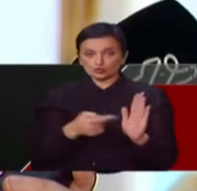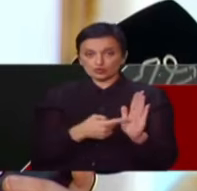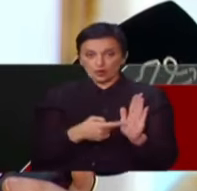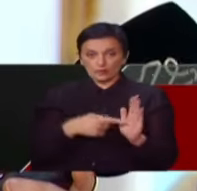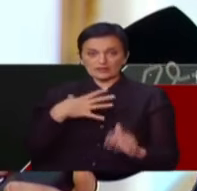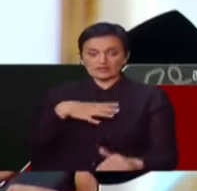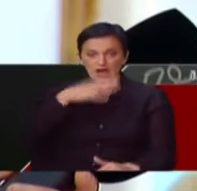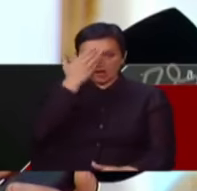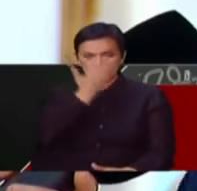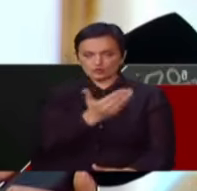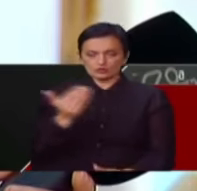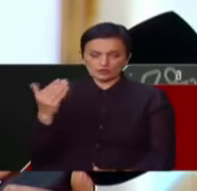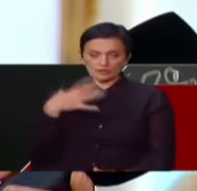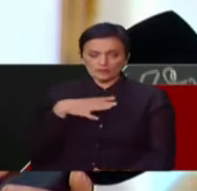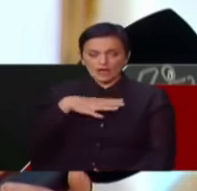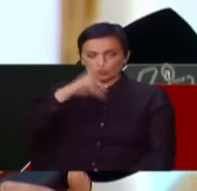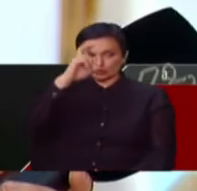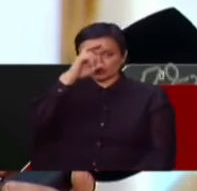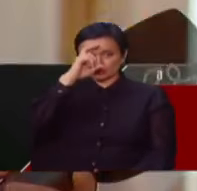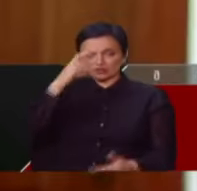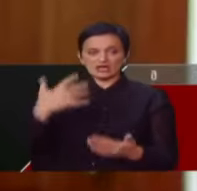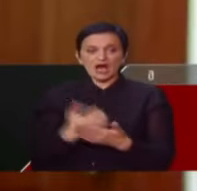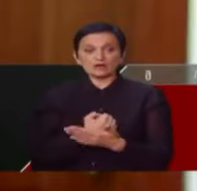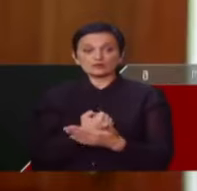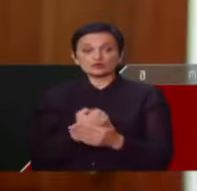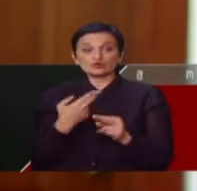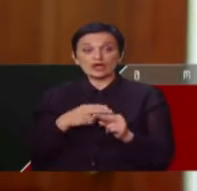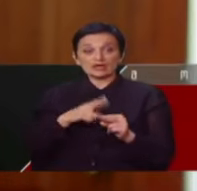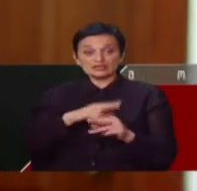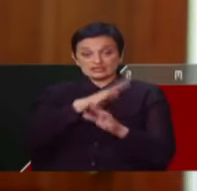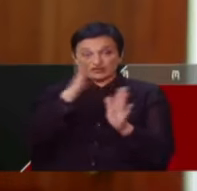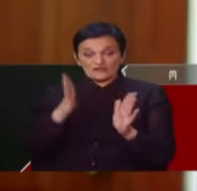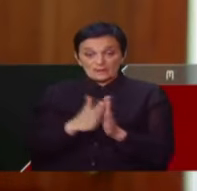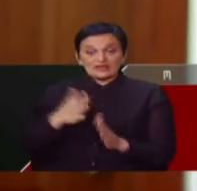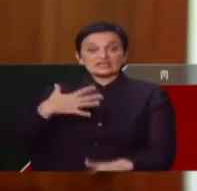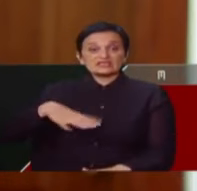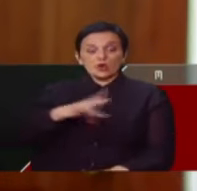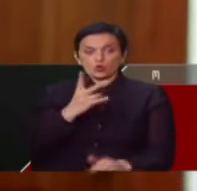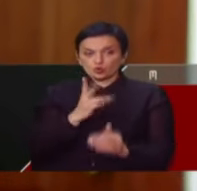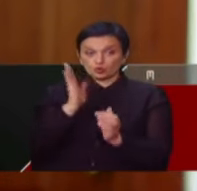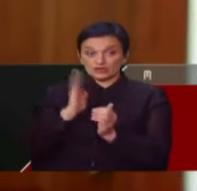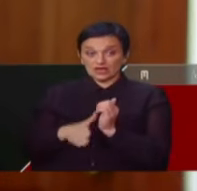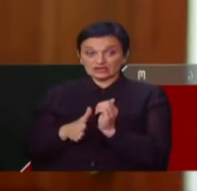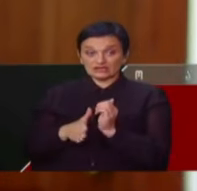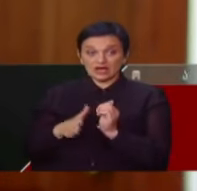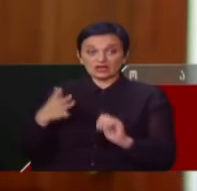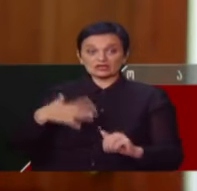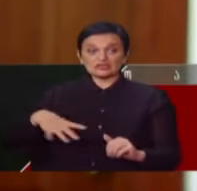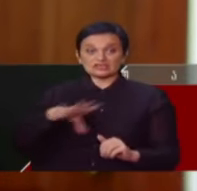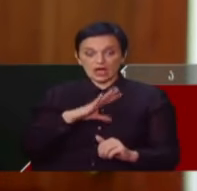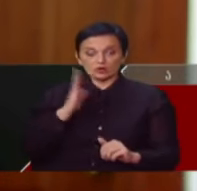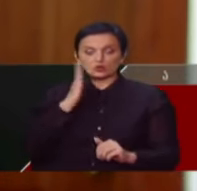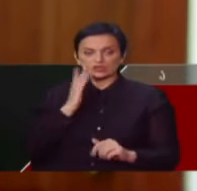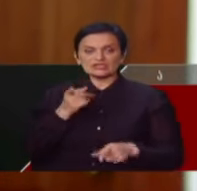ქართულმა საზოგადოებამ, ქართულმა სახელმწიფომ გაიმარჯოს. ეს ყველაფერი საქართველოში უნდა დამთავრდეს და საქართველოში